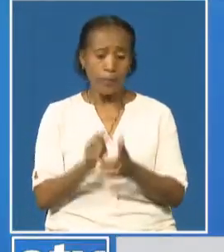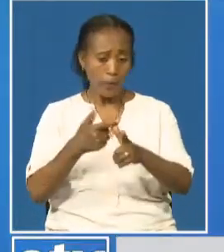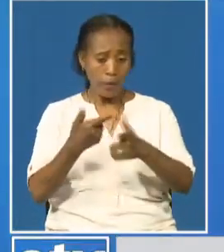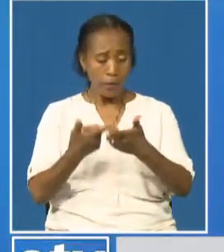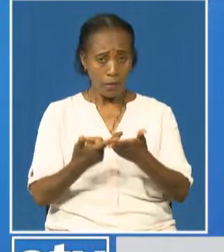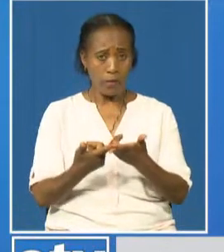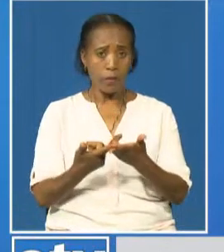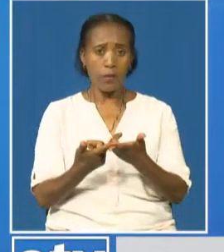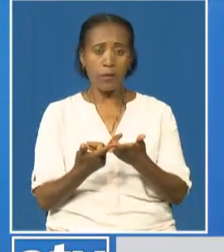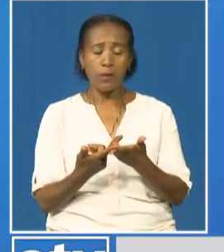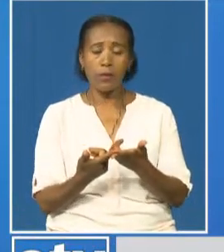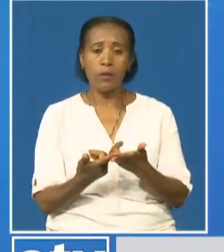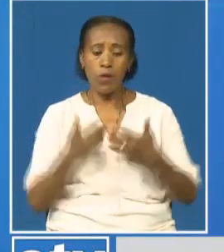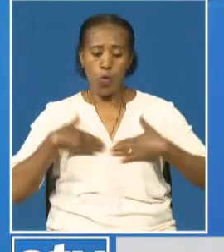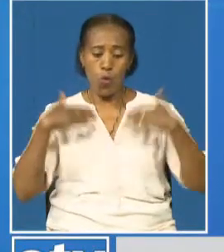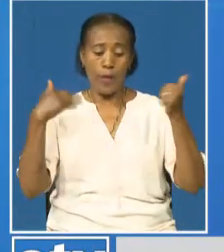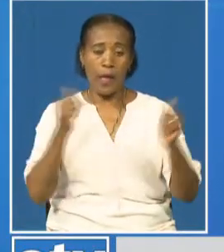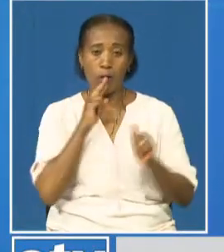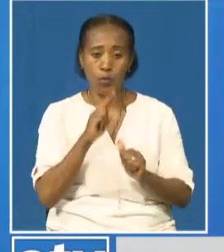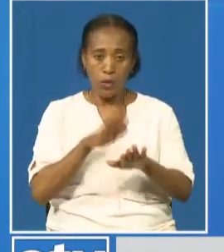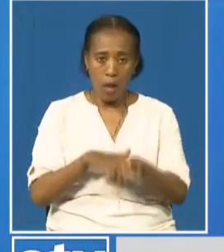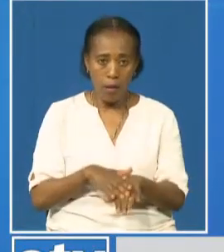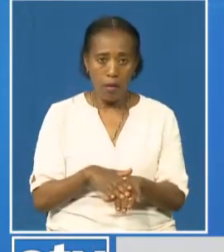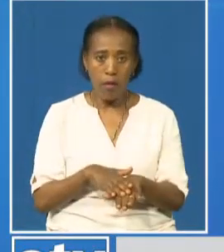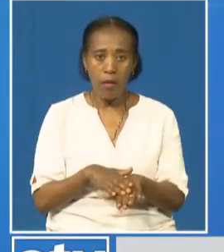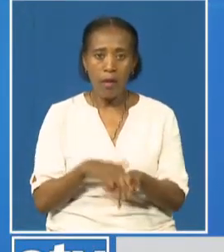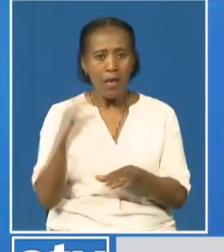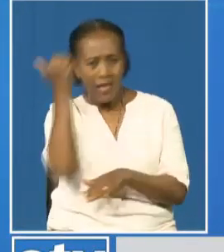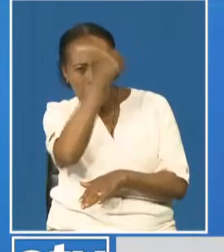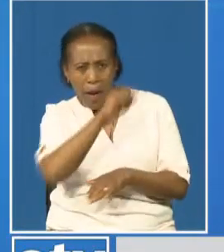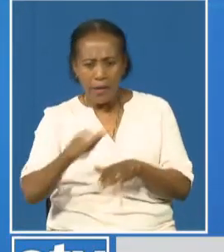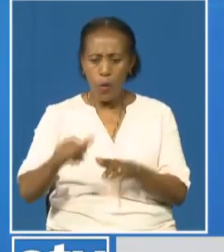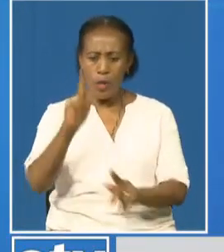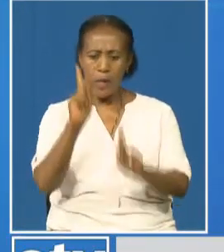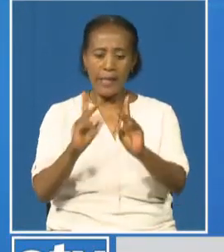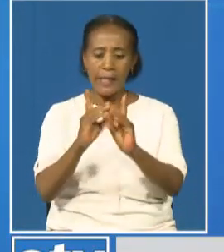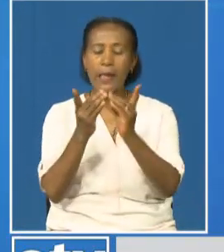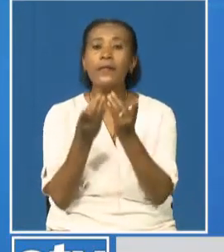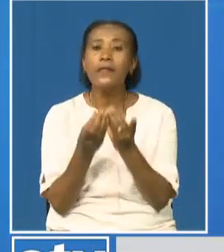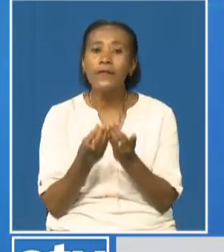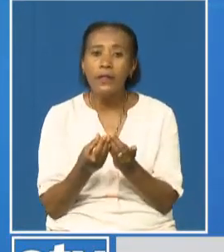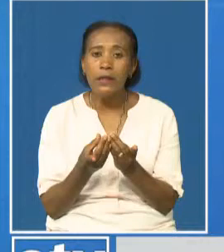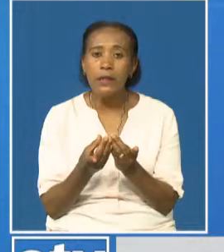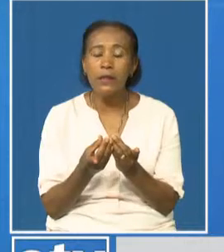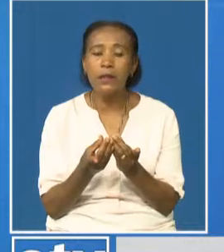እንግዲህ ወጣቶች ላይ እንደ ማንኛውም የማህበረሰብ ክፍል